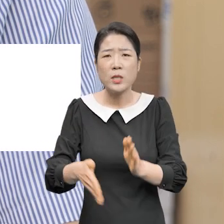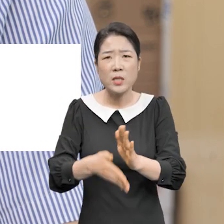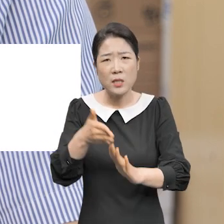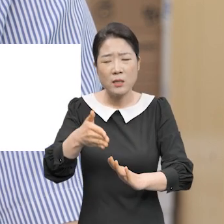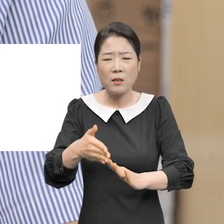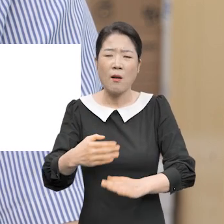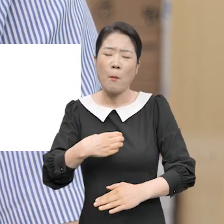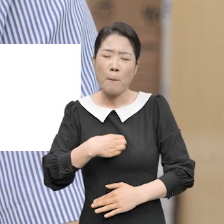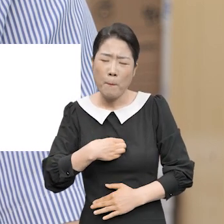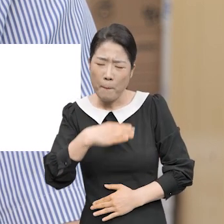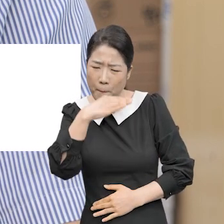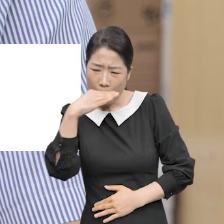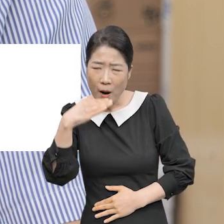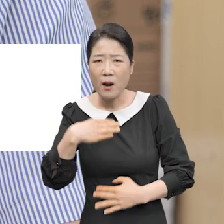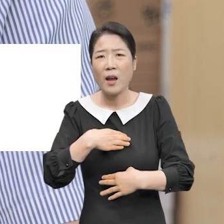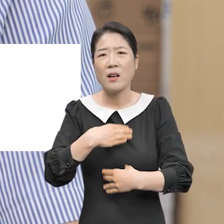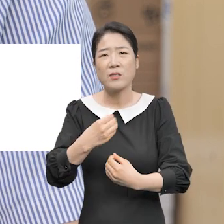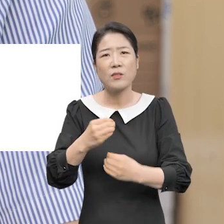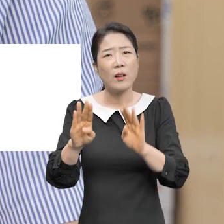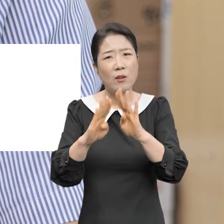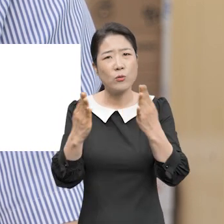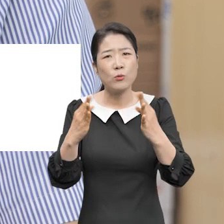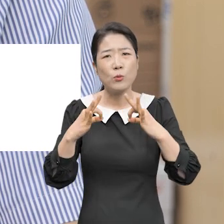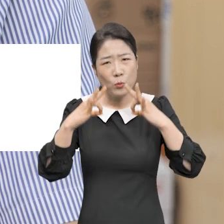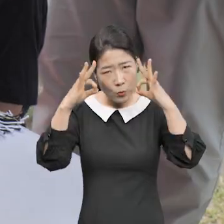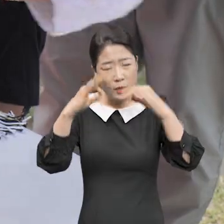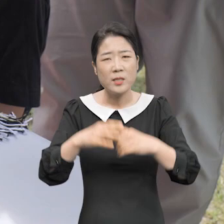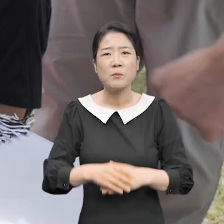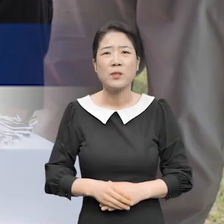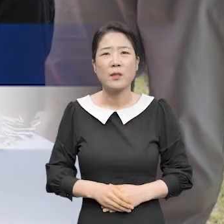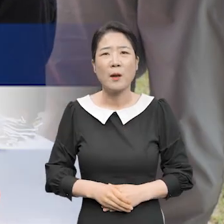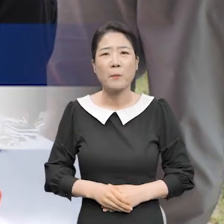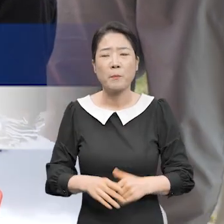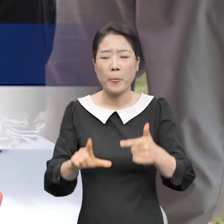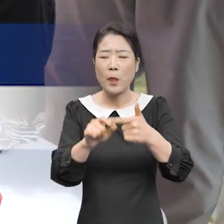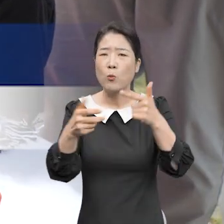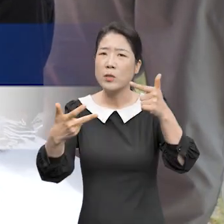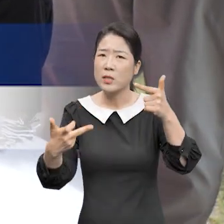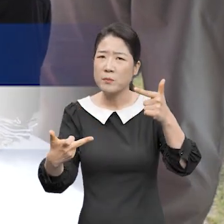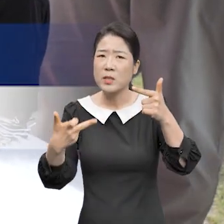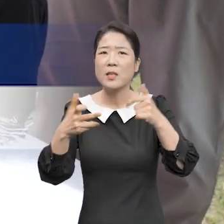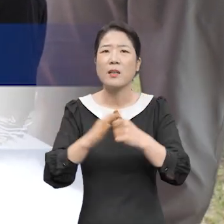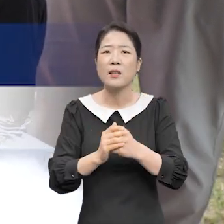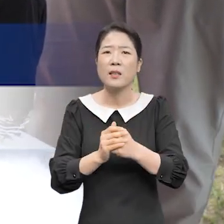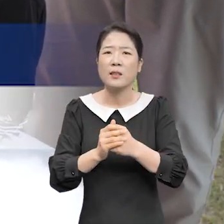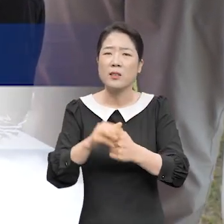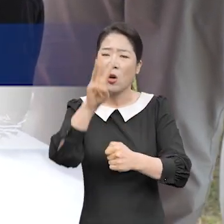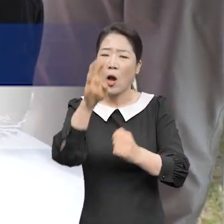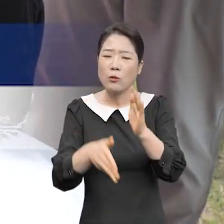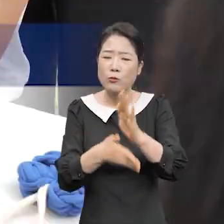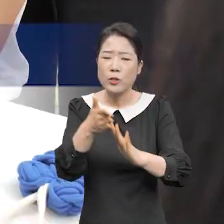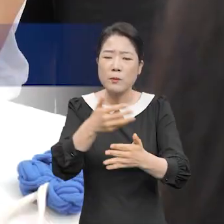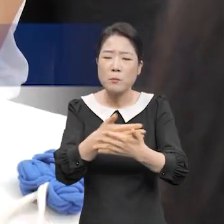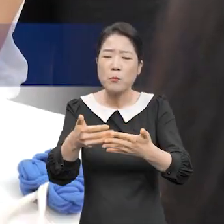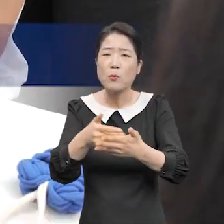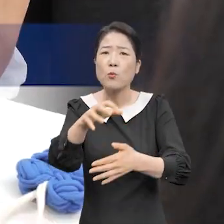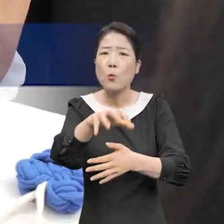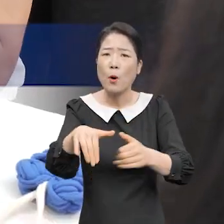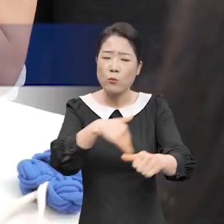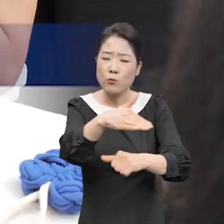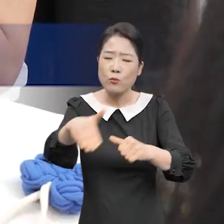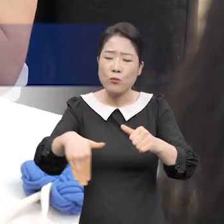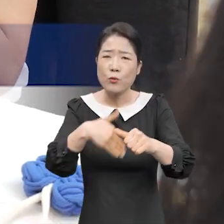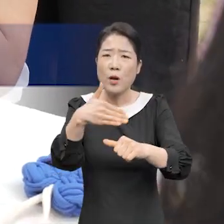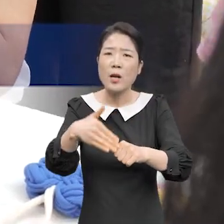행사를 경건하고 안전하게 칠 수 있도록 최선을 다하겠습니다 또 17일에는 광주시립미술관 일대에서 보훈문화